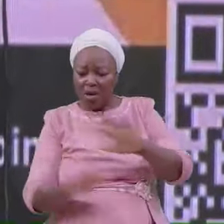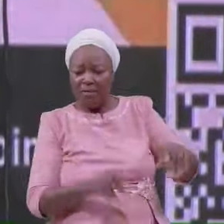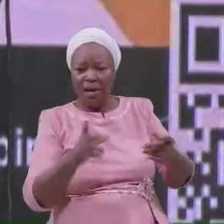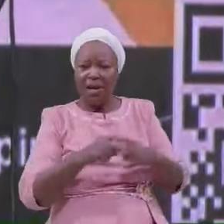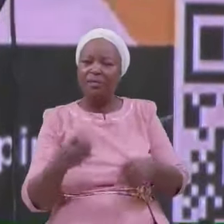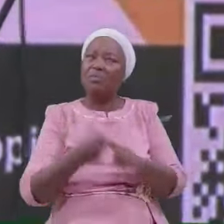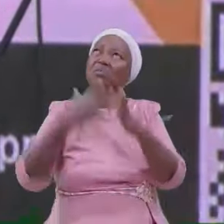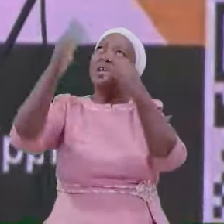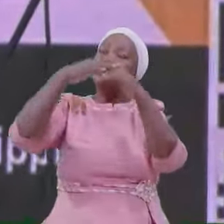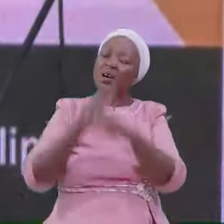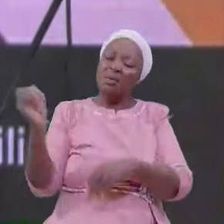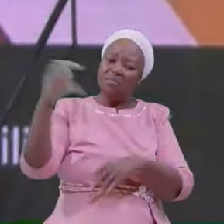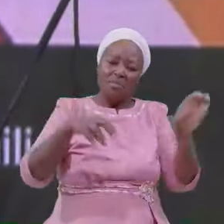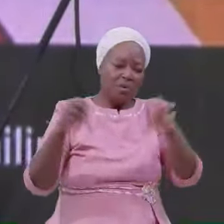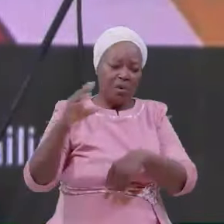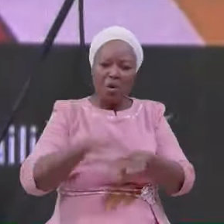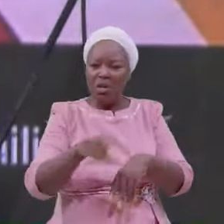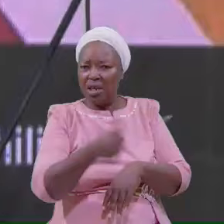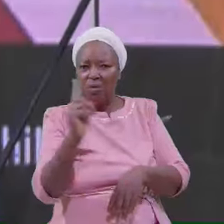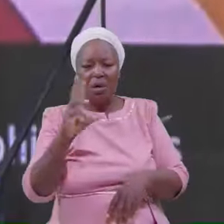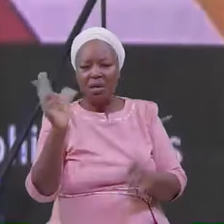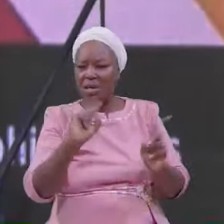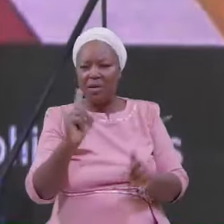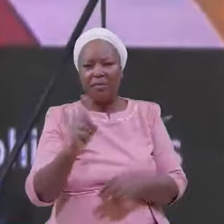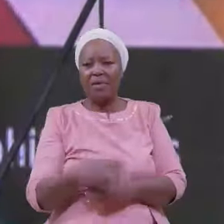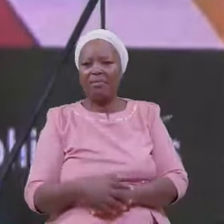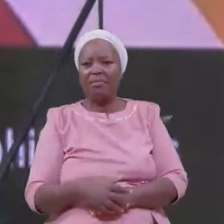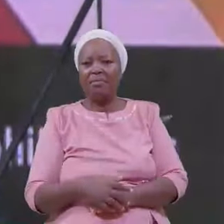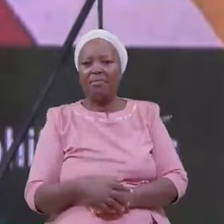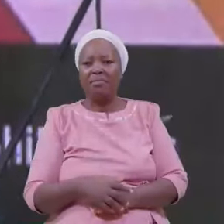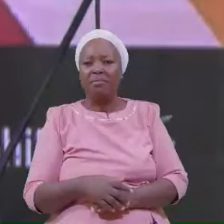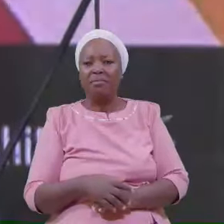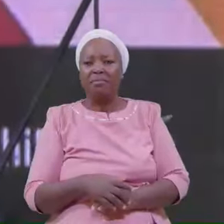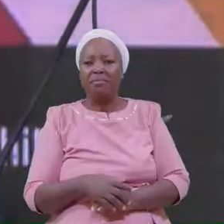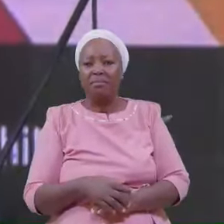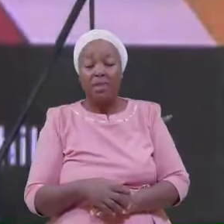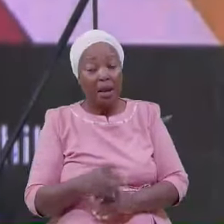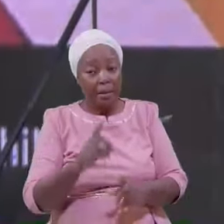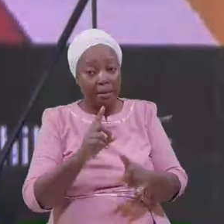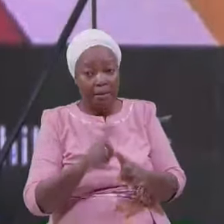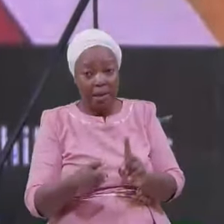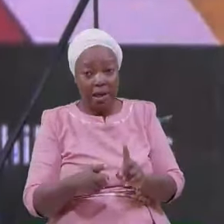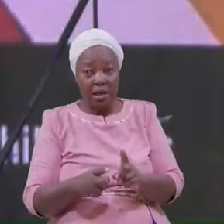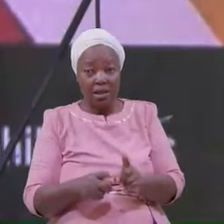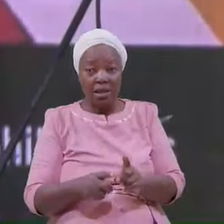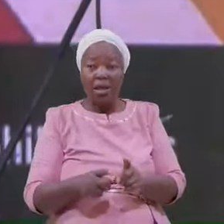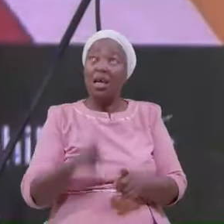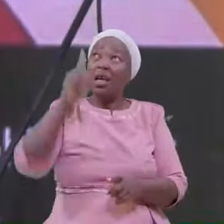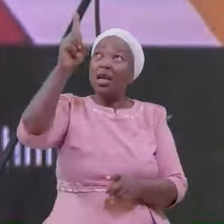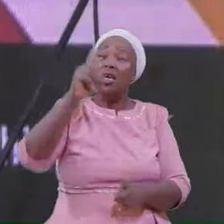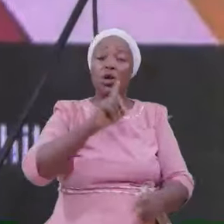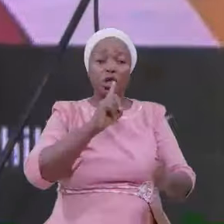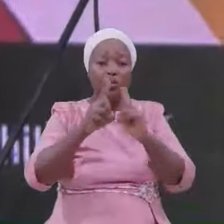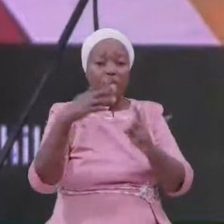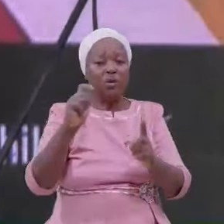niya winisikan ng tubig ang bawat isa. Hindi. What he did, he spoke the word. Nang sinabi